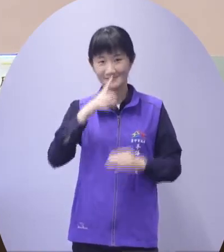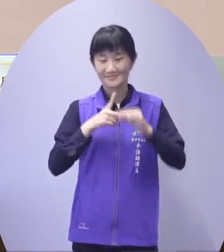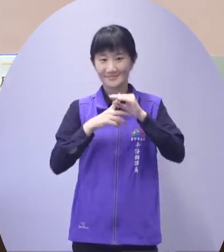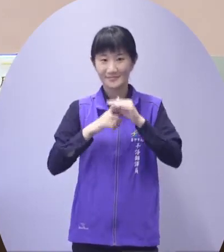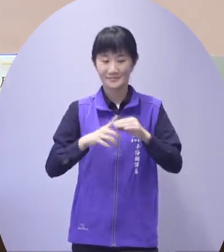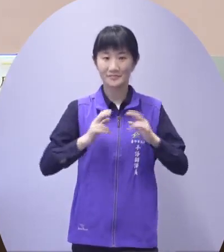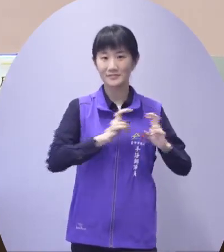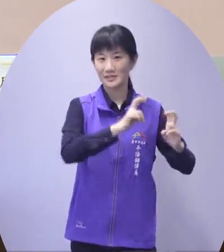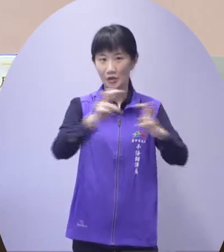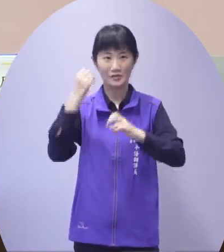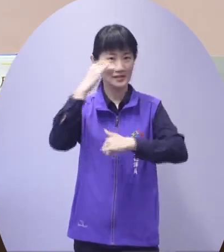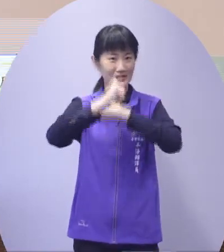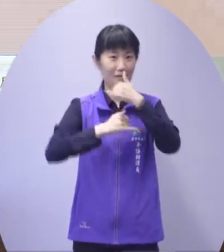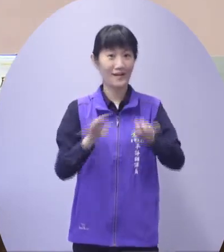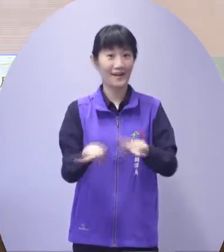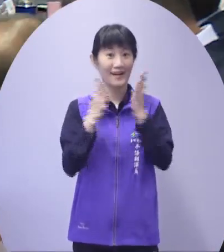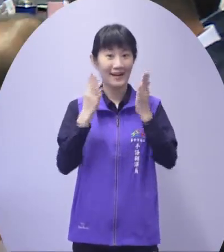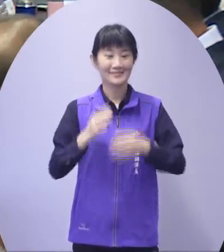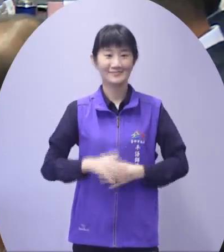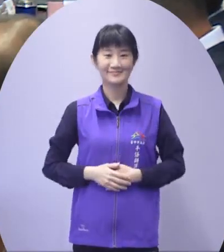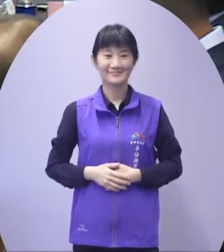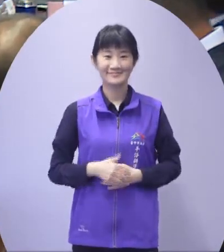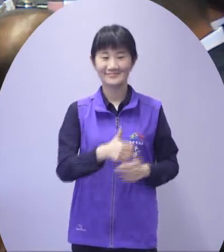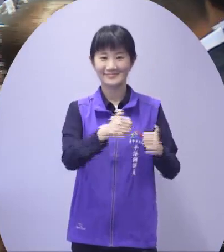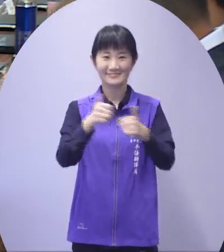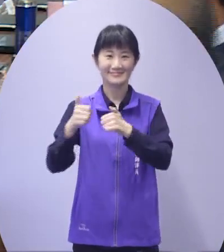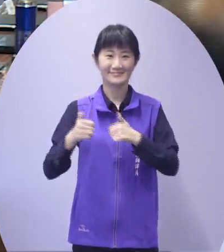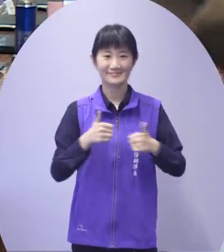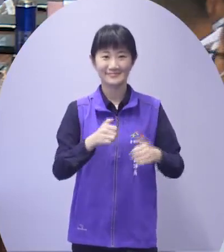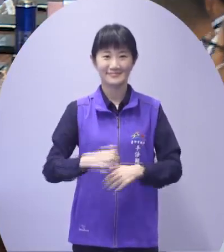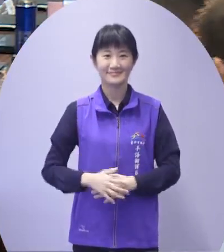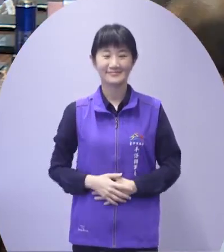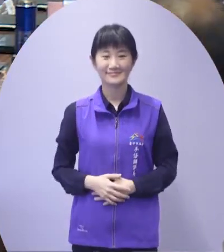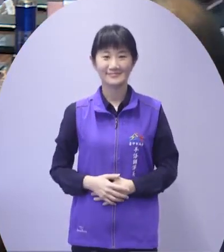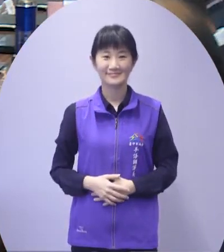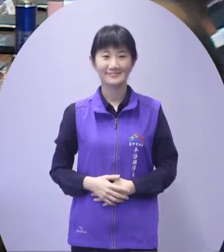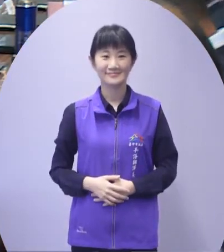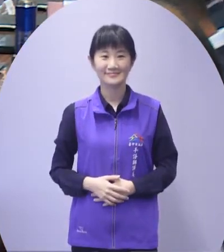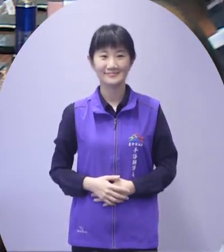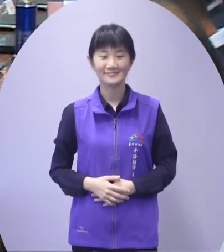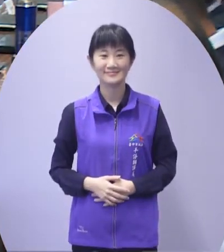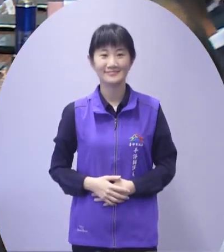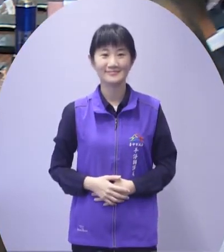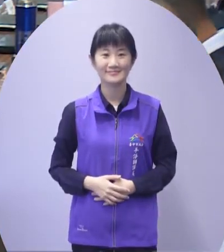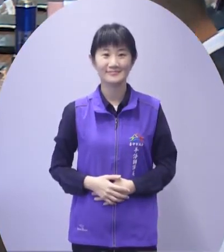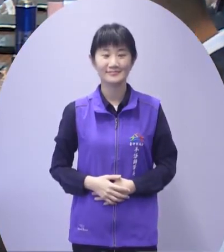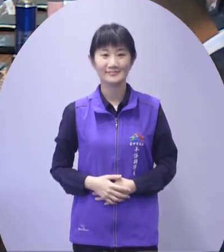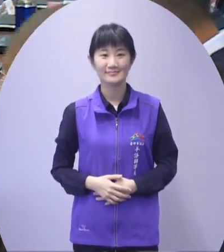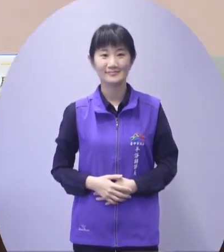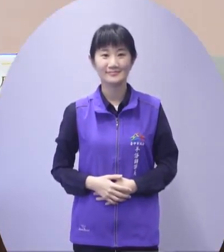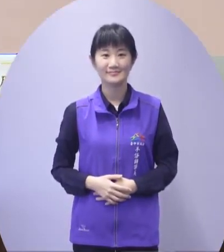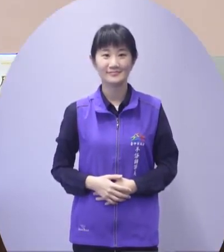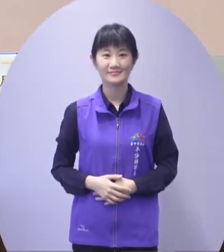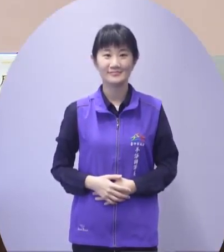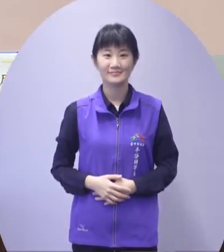新时代的来临。谢谢大家，谢谢。